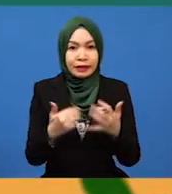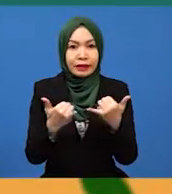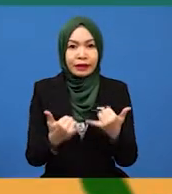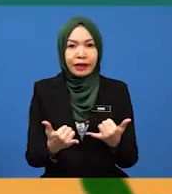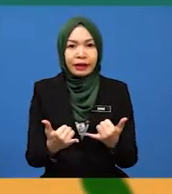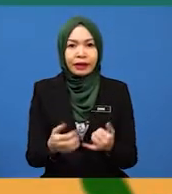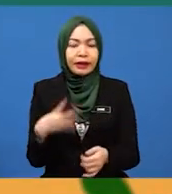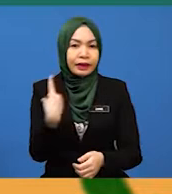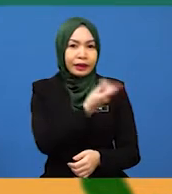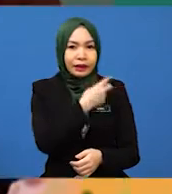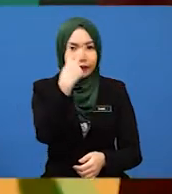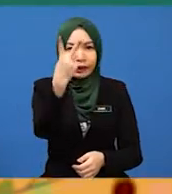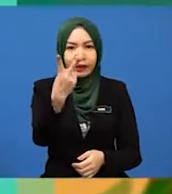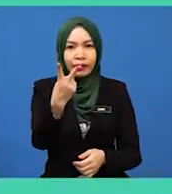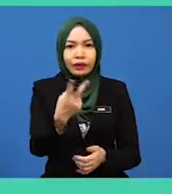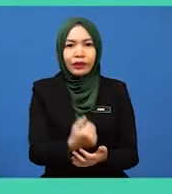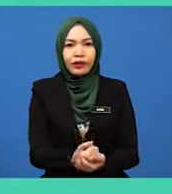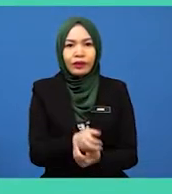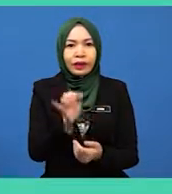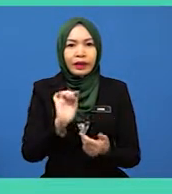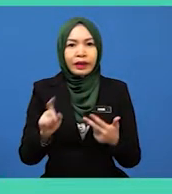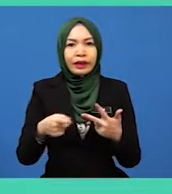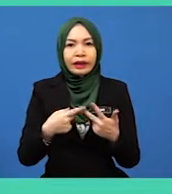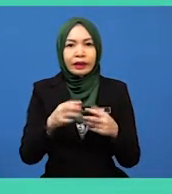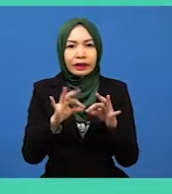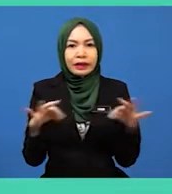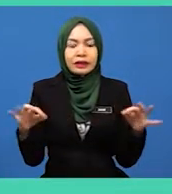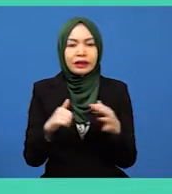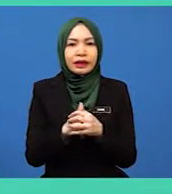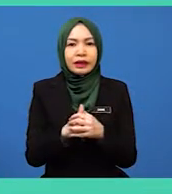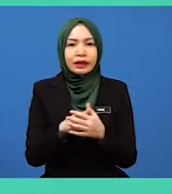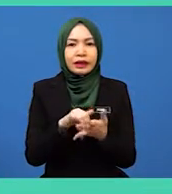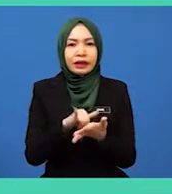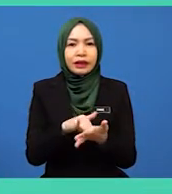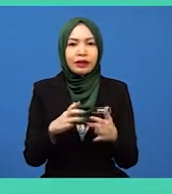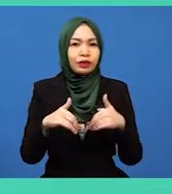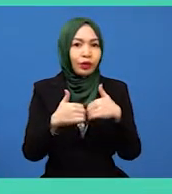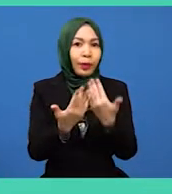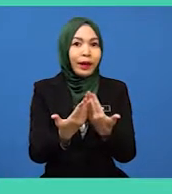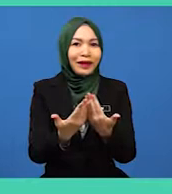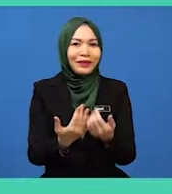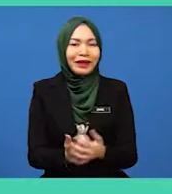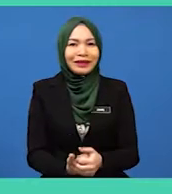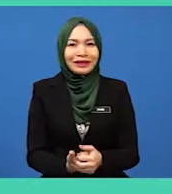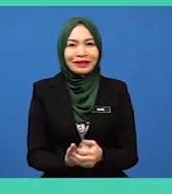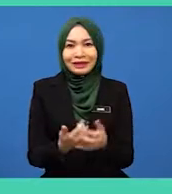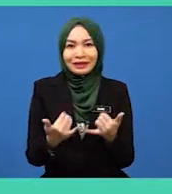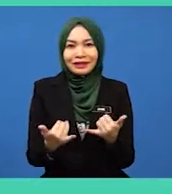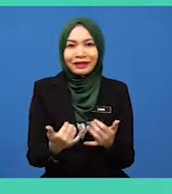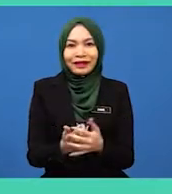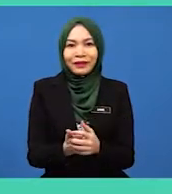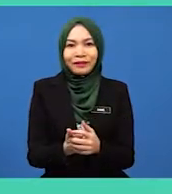Sekarang kita lihat perenggan ketiga cerita. Bagaimana murid-murid?